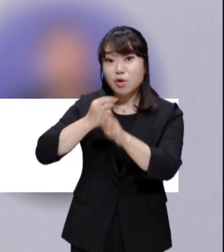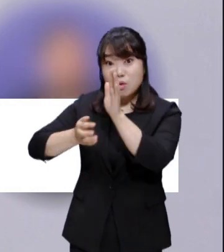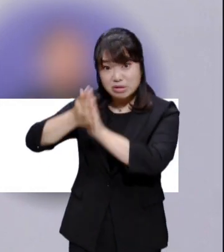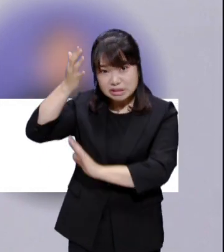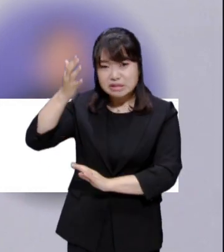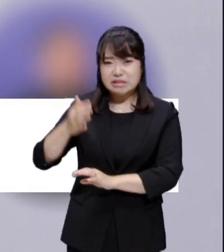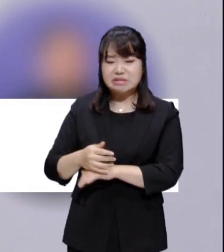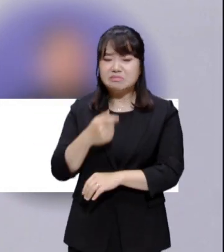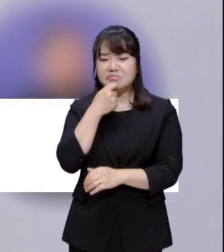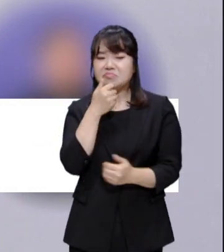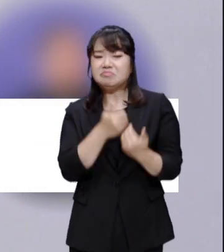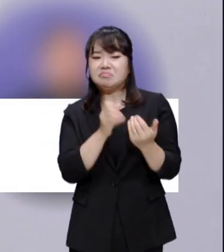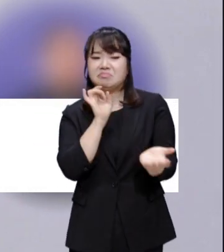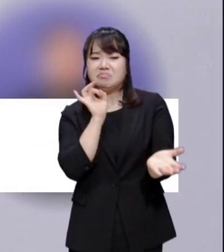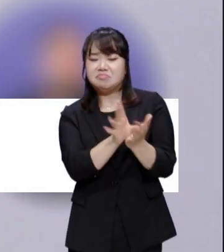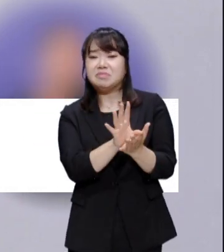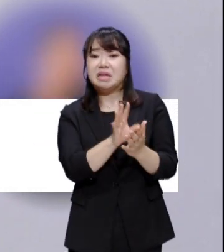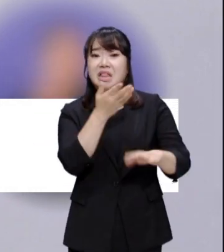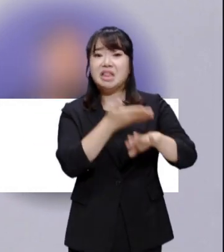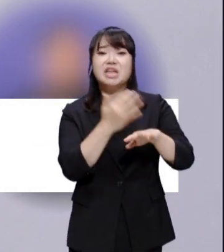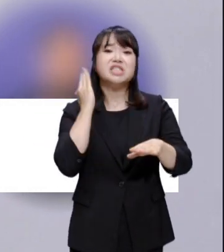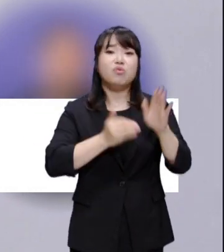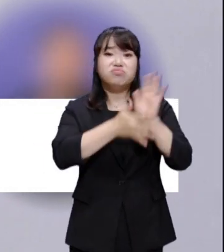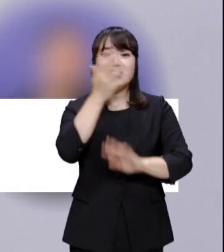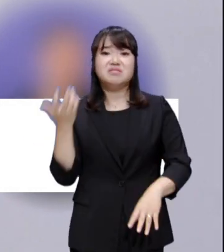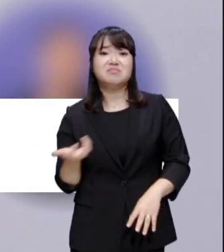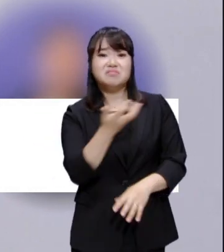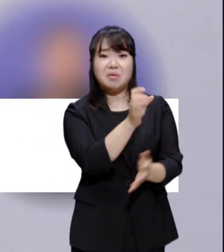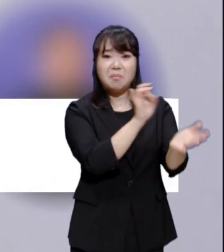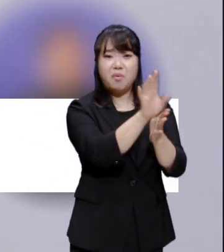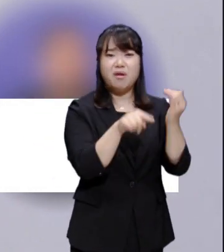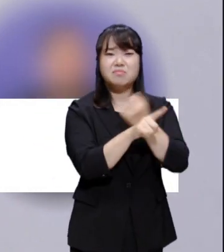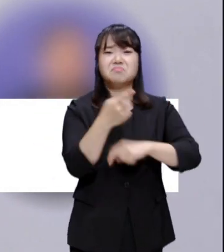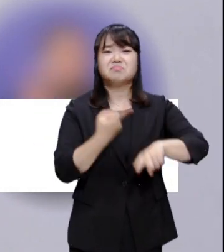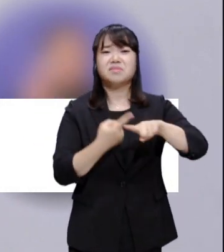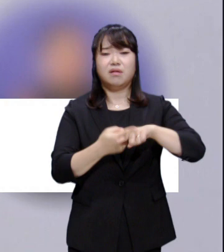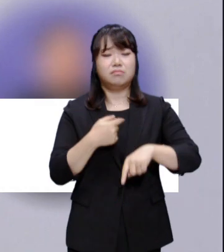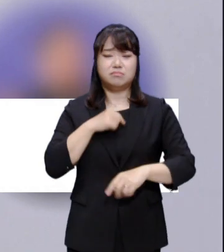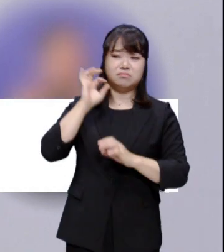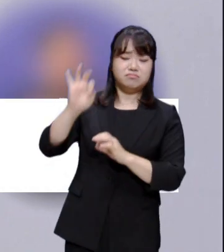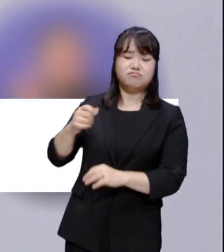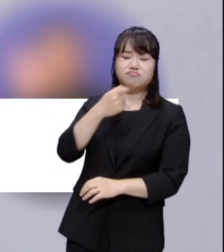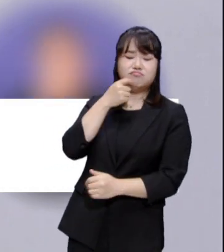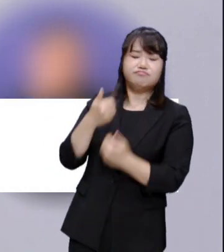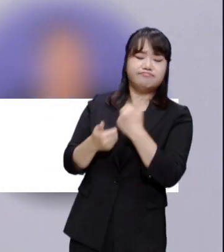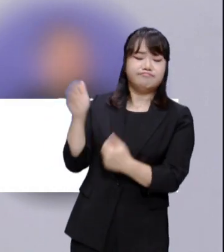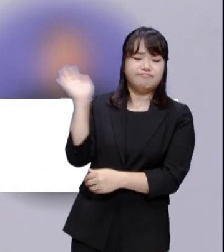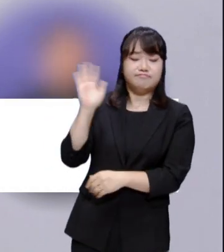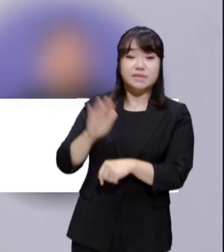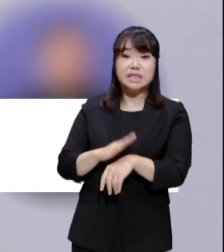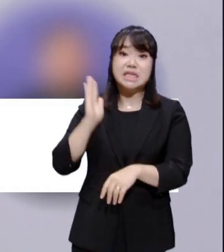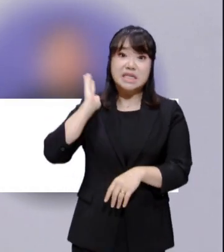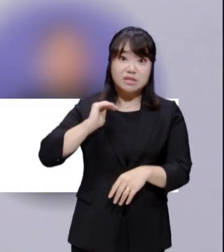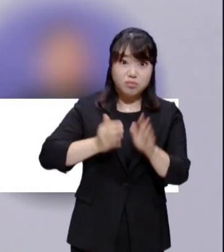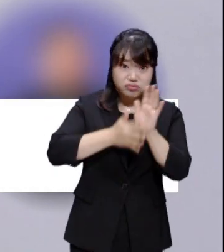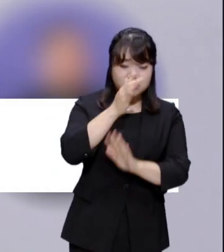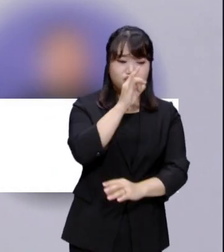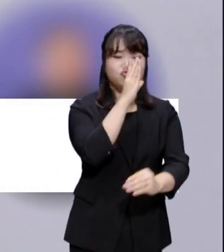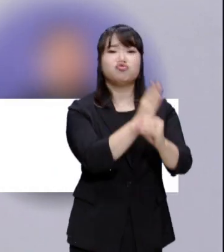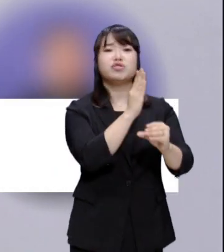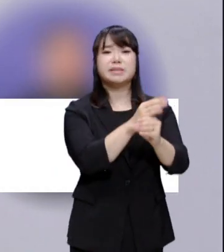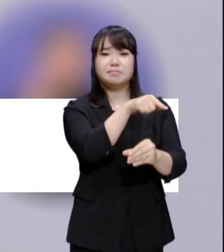기피시설을 의정부에 유치할 이유가 없습니다. 해당 부지는 의정부 교통의